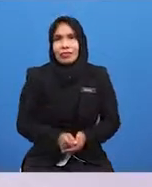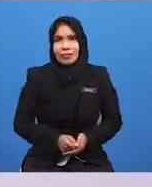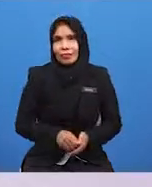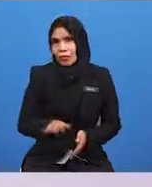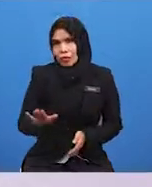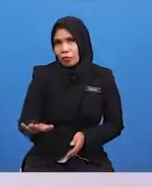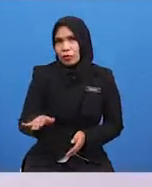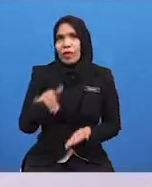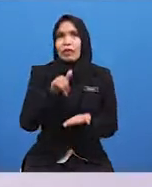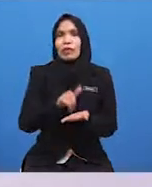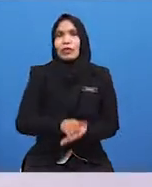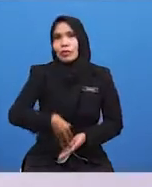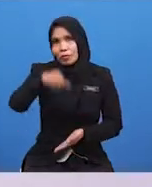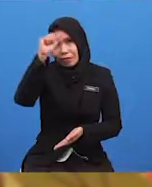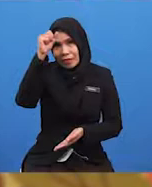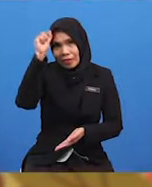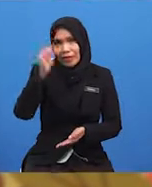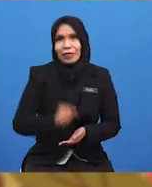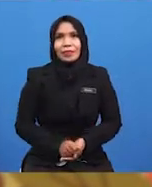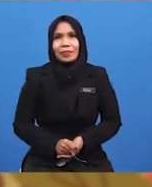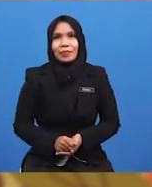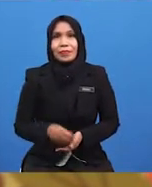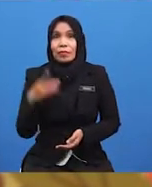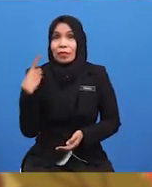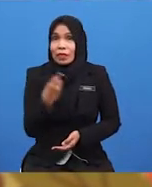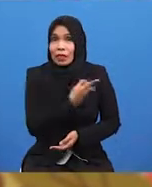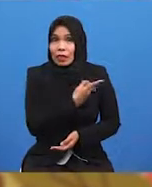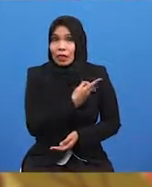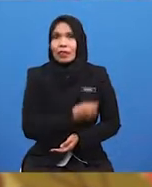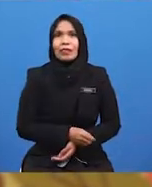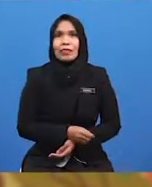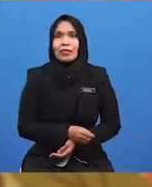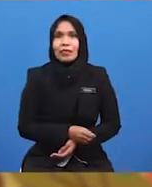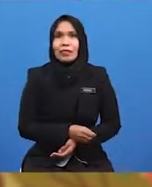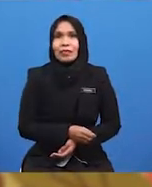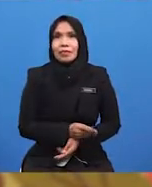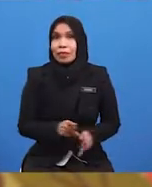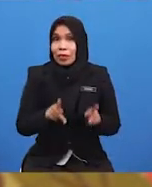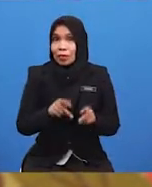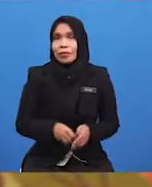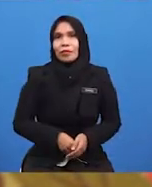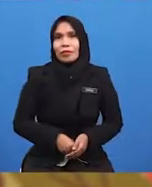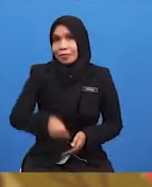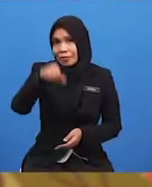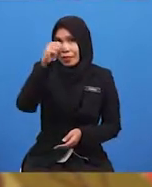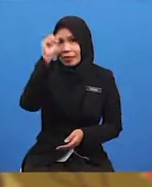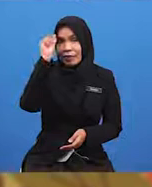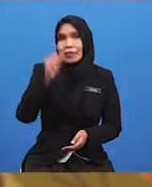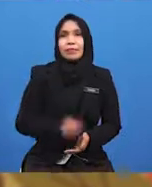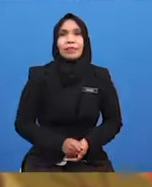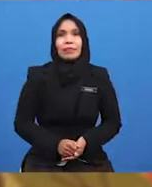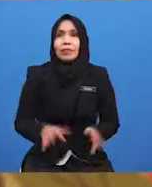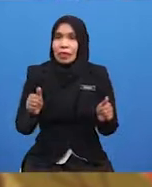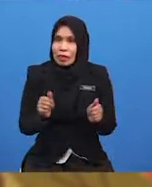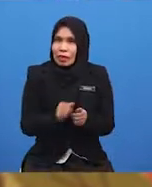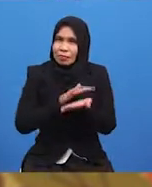perlu membersihkan diri kita perlu mandi dengan bersih sekurang-kurangnya dua kali